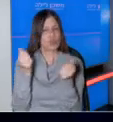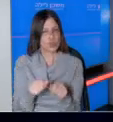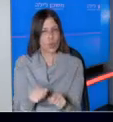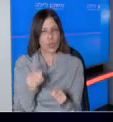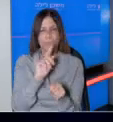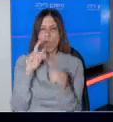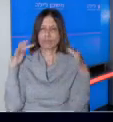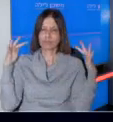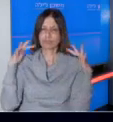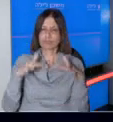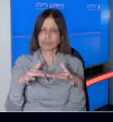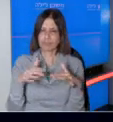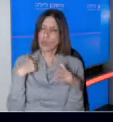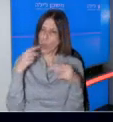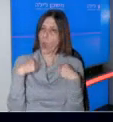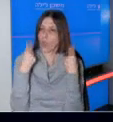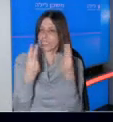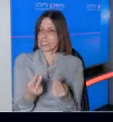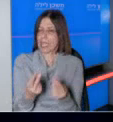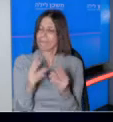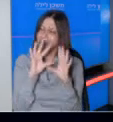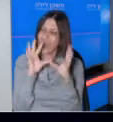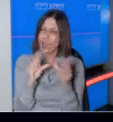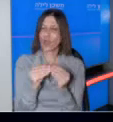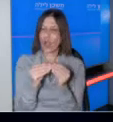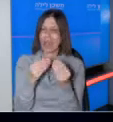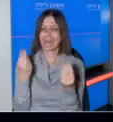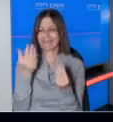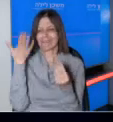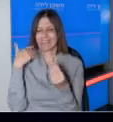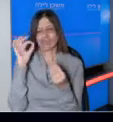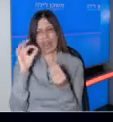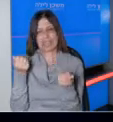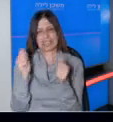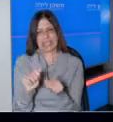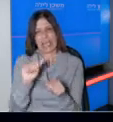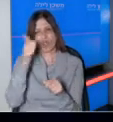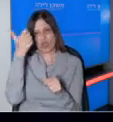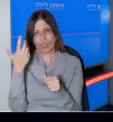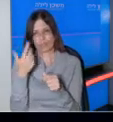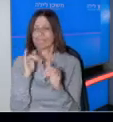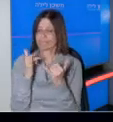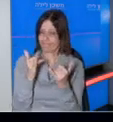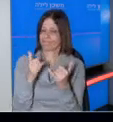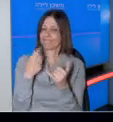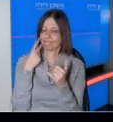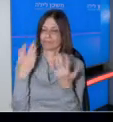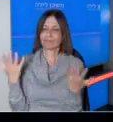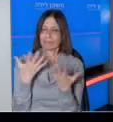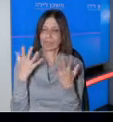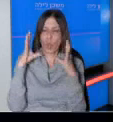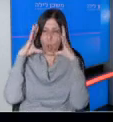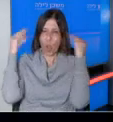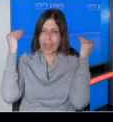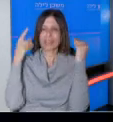לא להתגודד יותר מדי, אנחנו חוזרים בעצם לכל התמות של הסגר הראשון. תראה מה קורה, תראה מה קורה